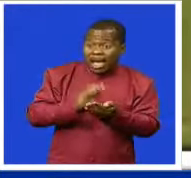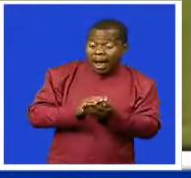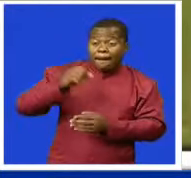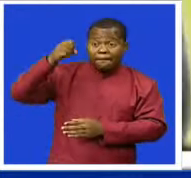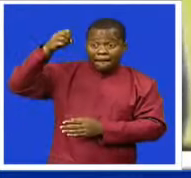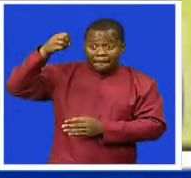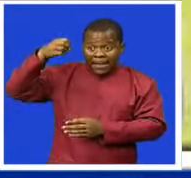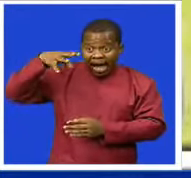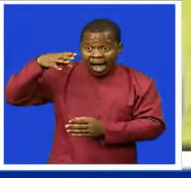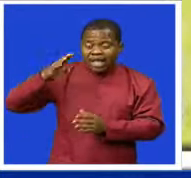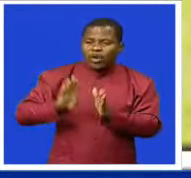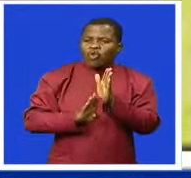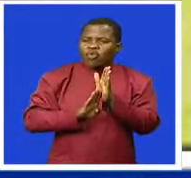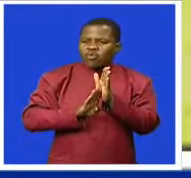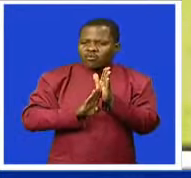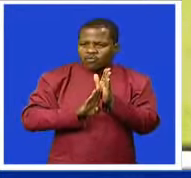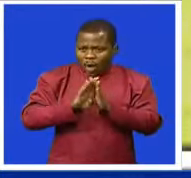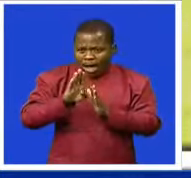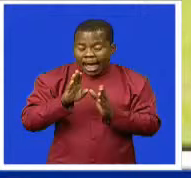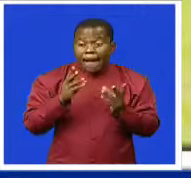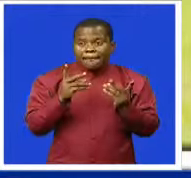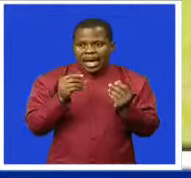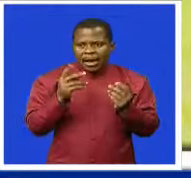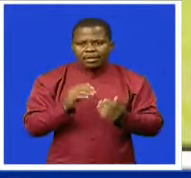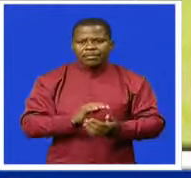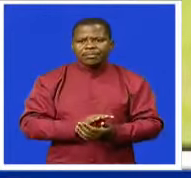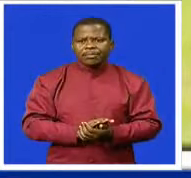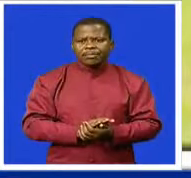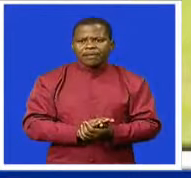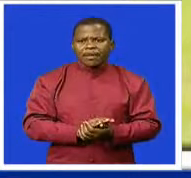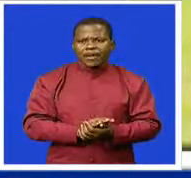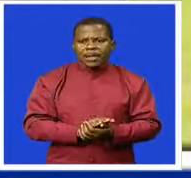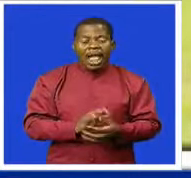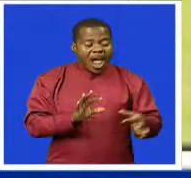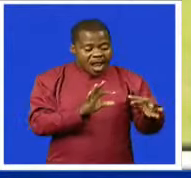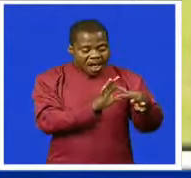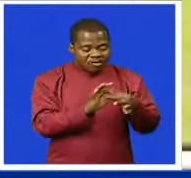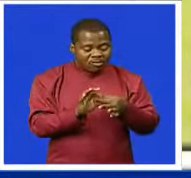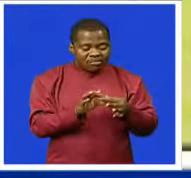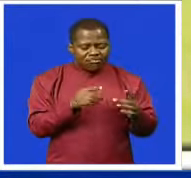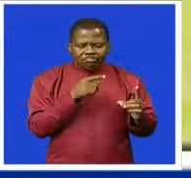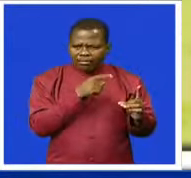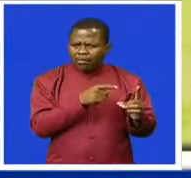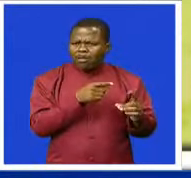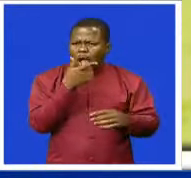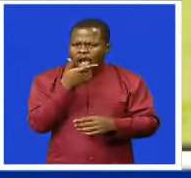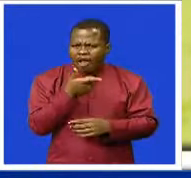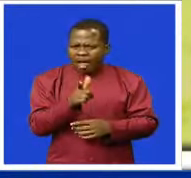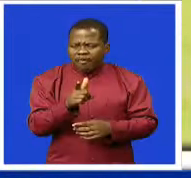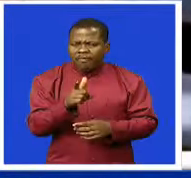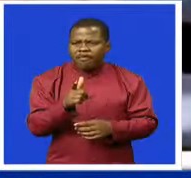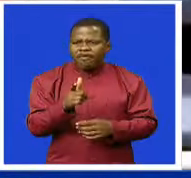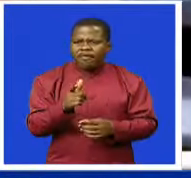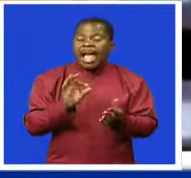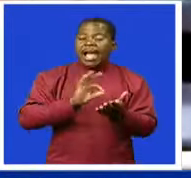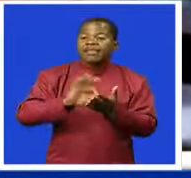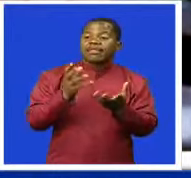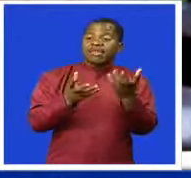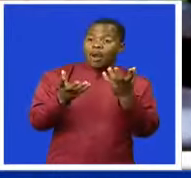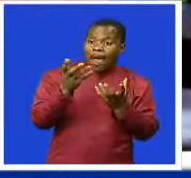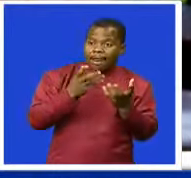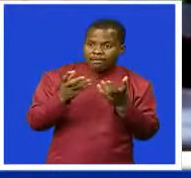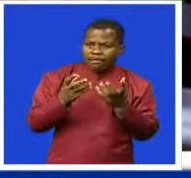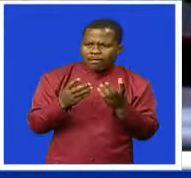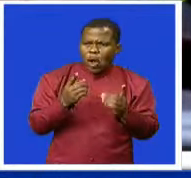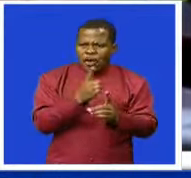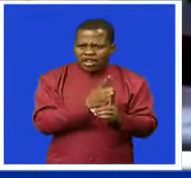saseshiselweni kuyawukhulumisana nesive nabosomabhizinisi mayelana nesicelo senkampani yamagesi sekukhuphula intengo yagesi